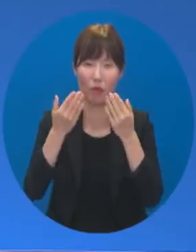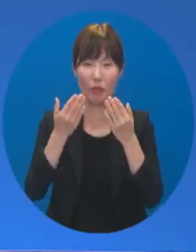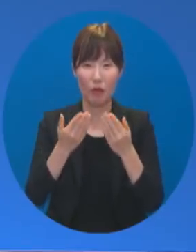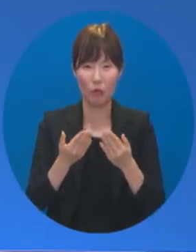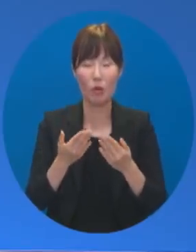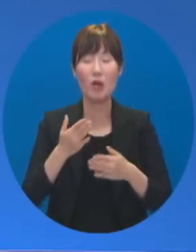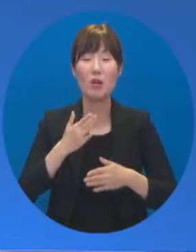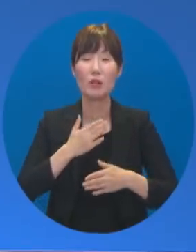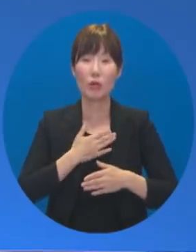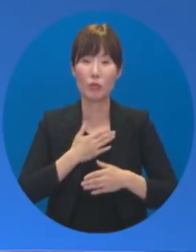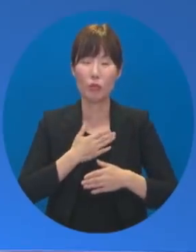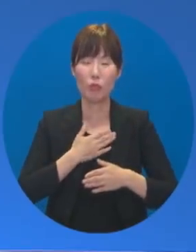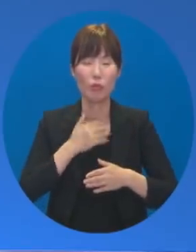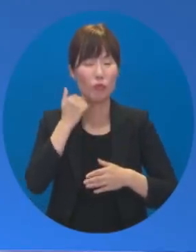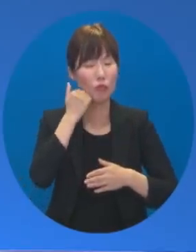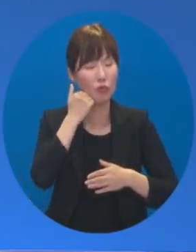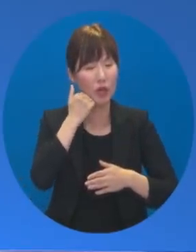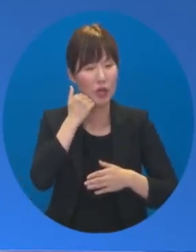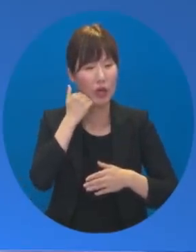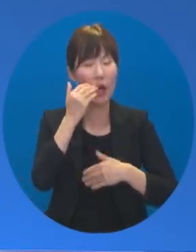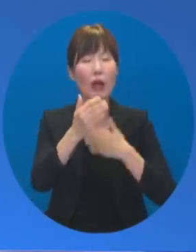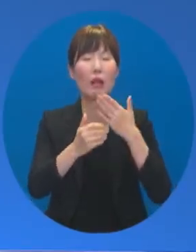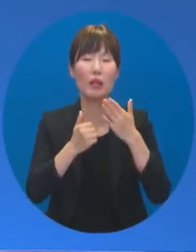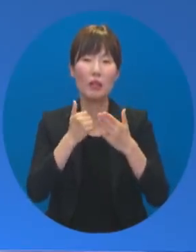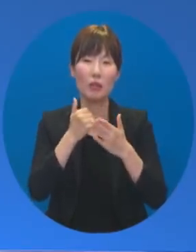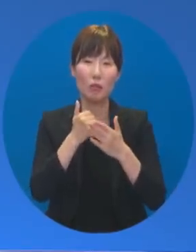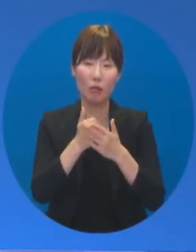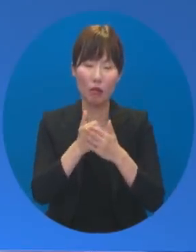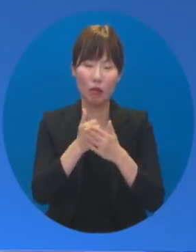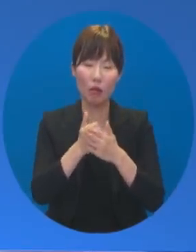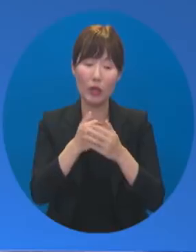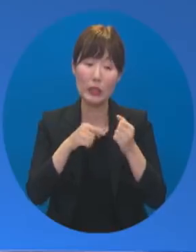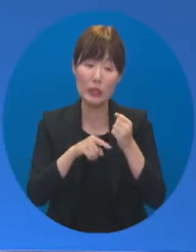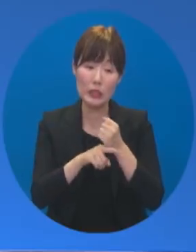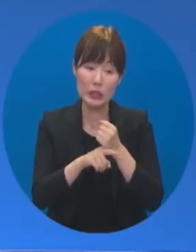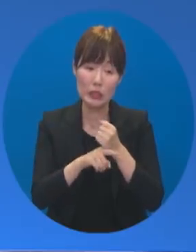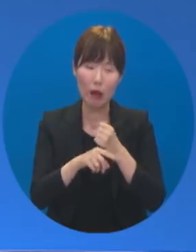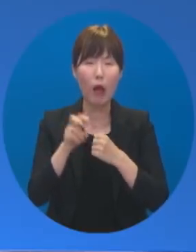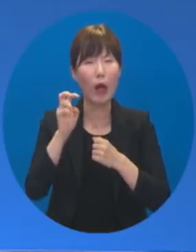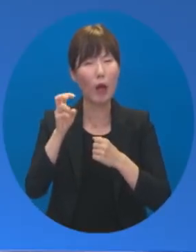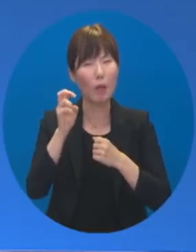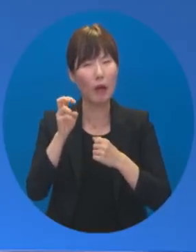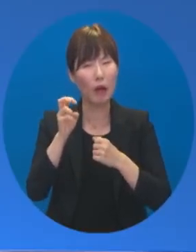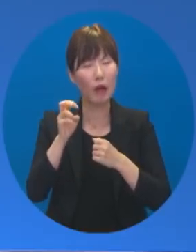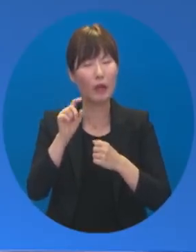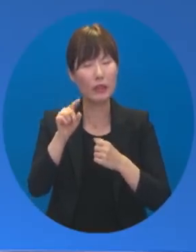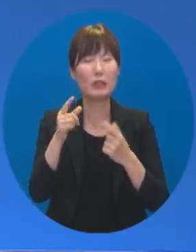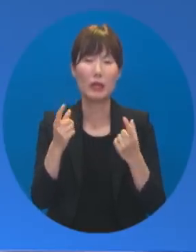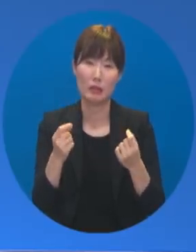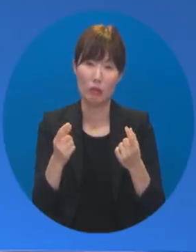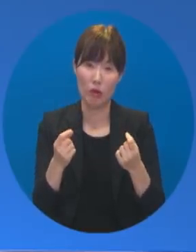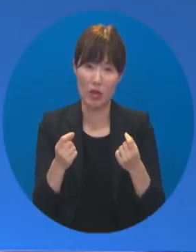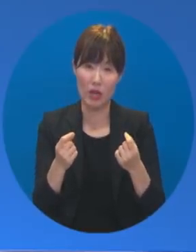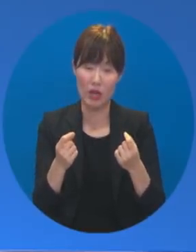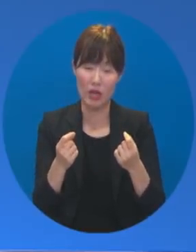저도 누군가에게 하나님이 뜻이 이럴 것이다 라고 이야기했던 것들이 사실은 누군가에게도 큰